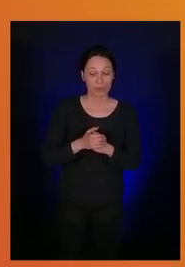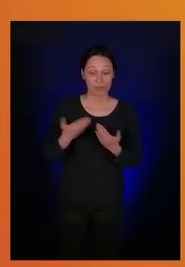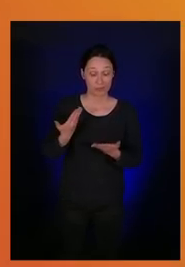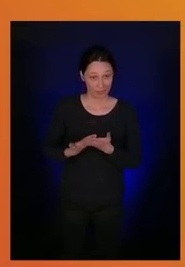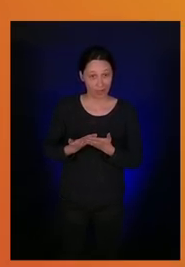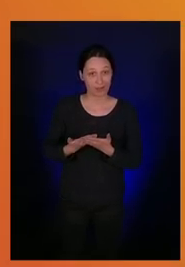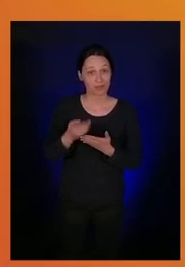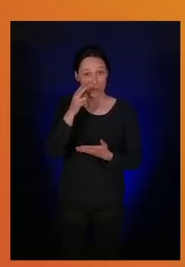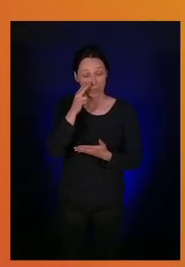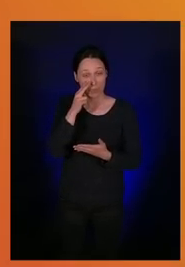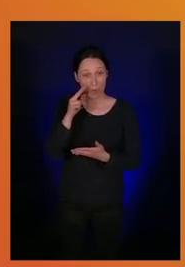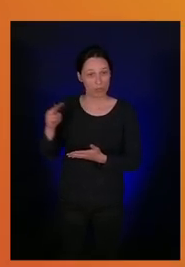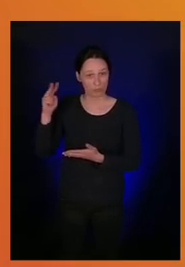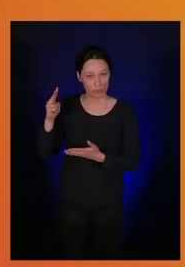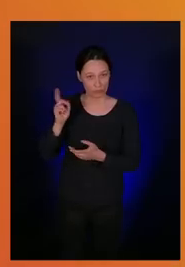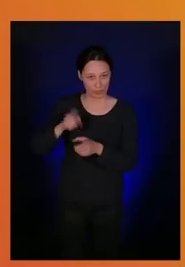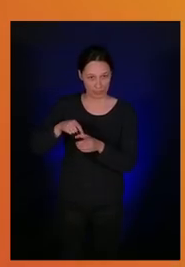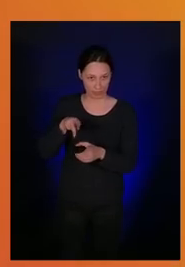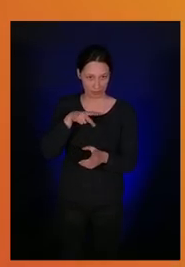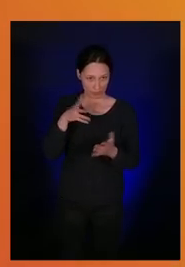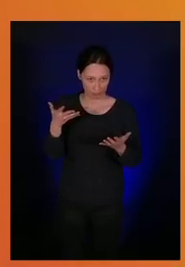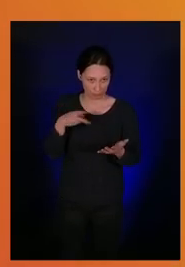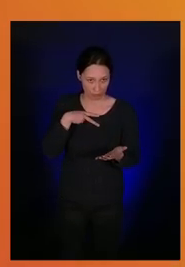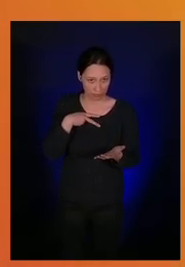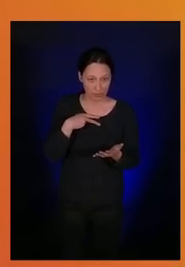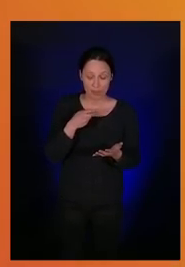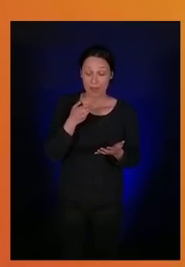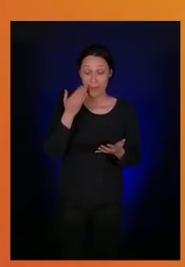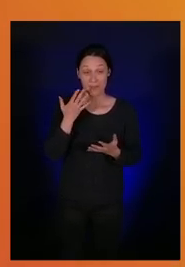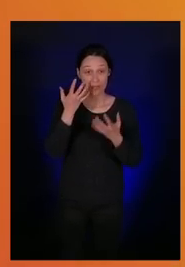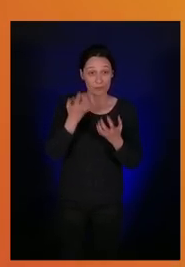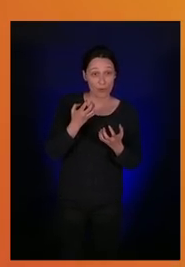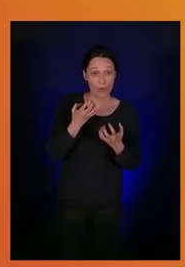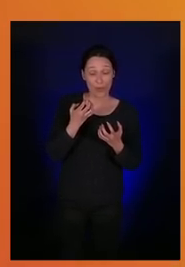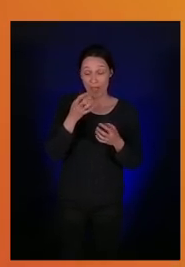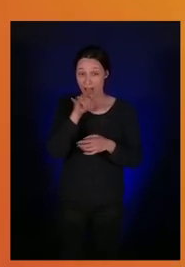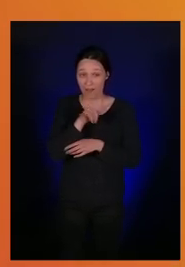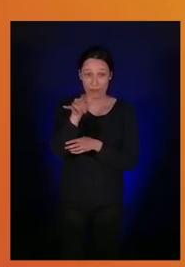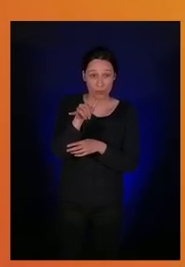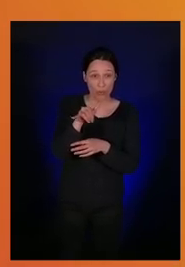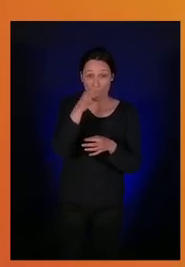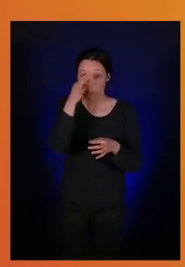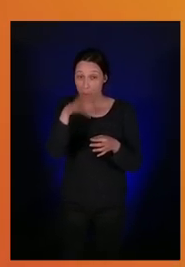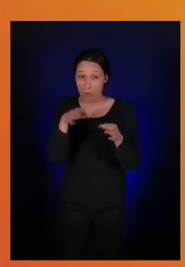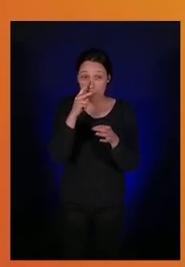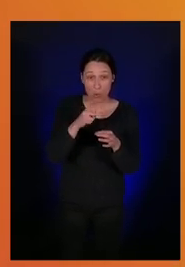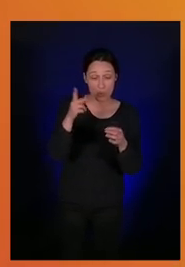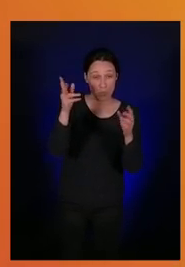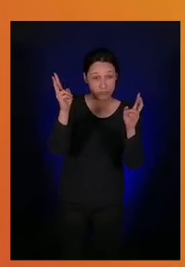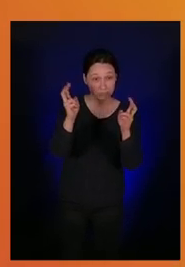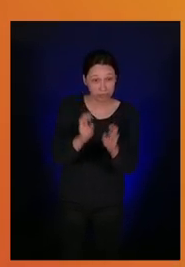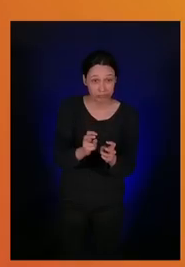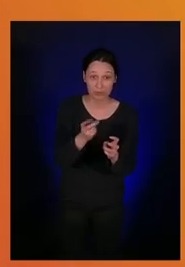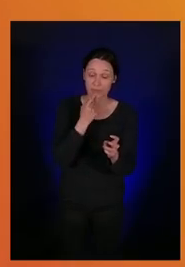on veut que l'avion pollue moins, alors il faut réguler l'aérien. Pour faire de l'écologie, mes camarades, la première des luttes à